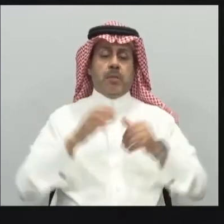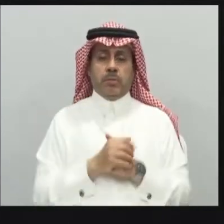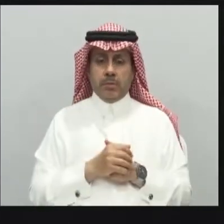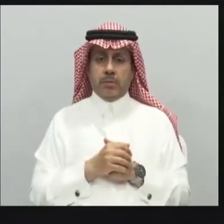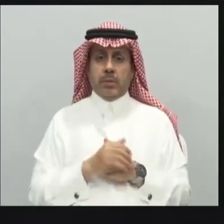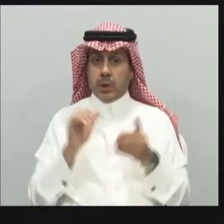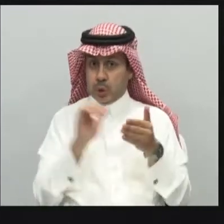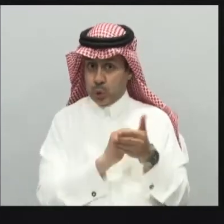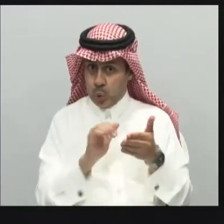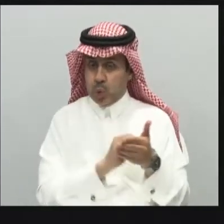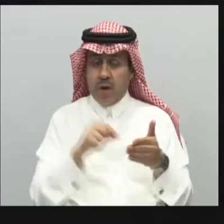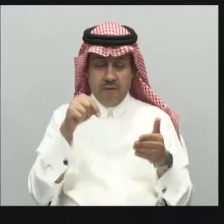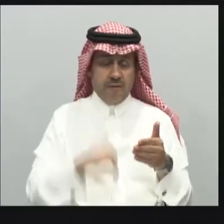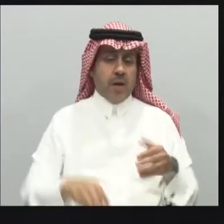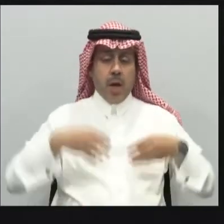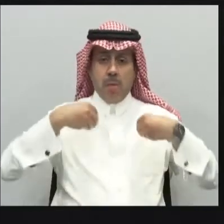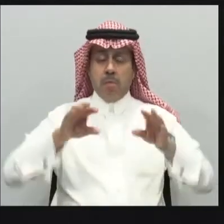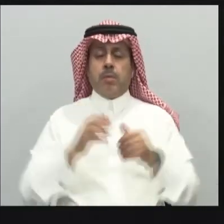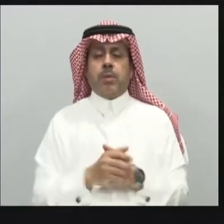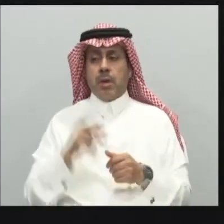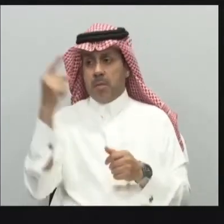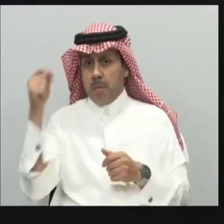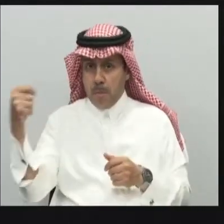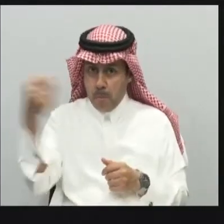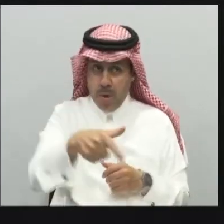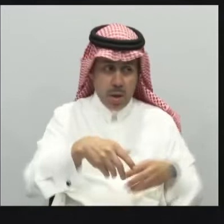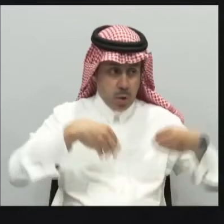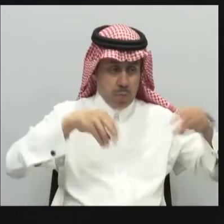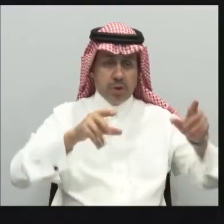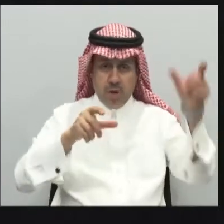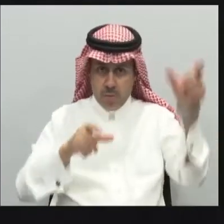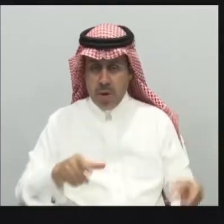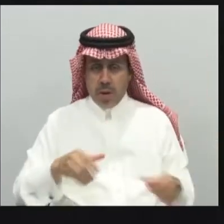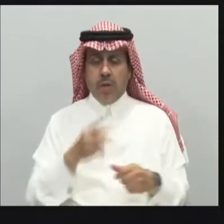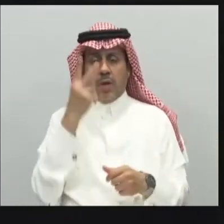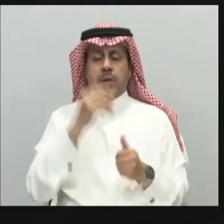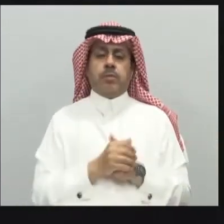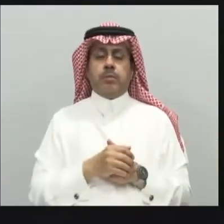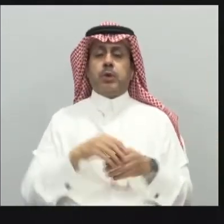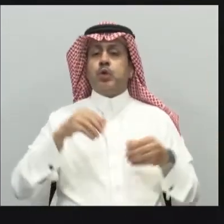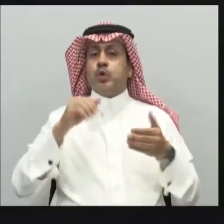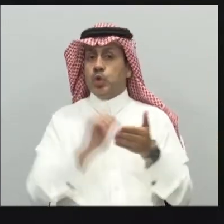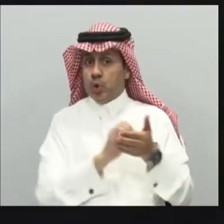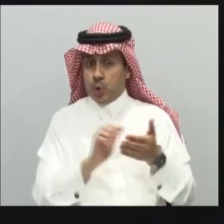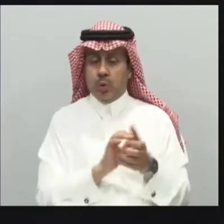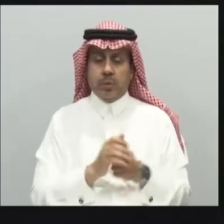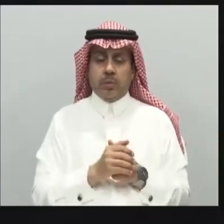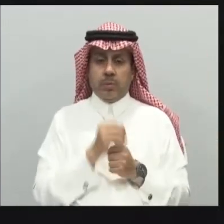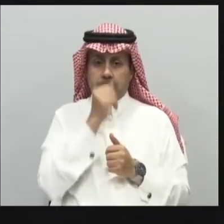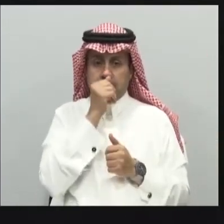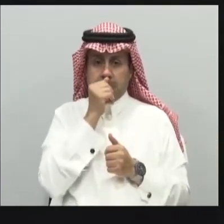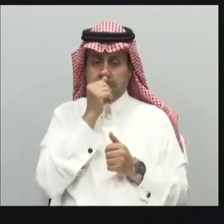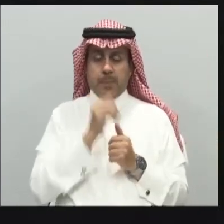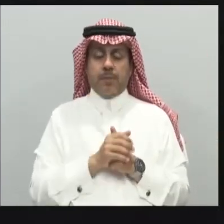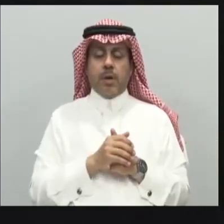الشروط التي يشترطها المتعاقد المتعاقدان البيع المشتري انواع احدهما